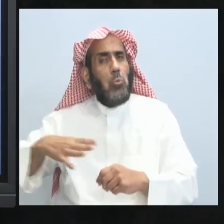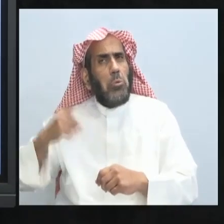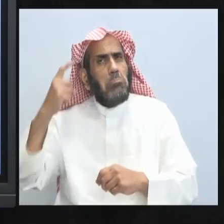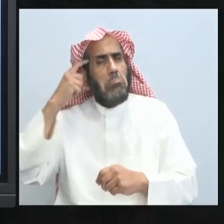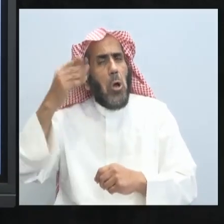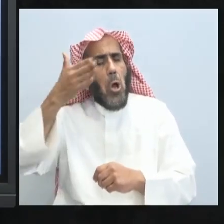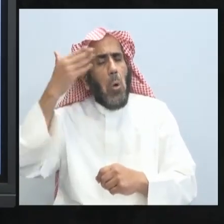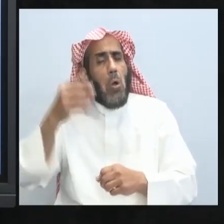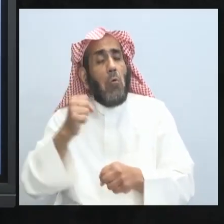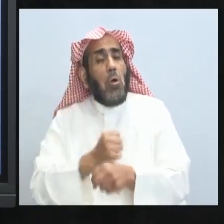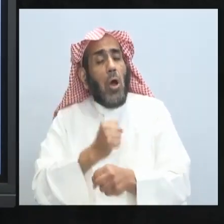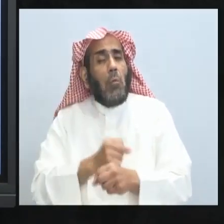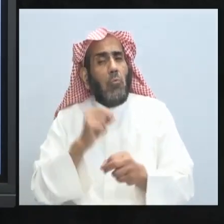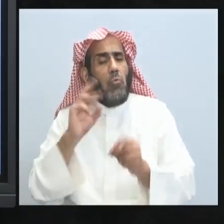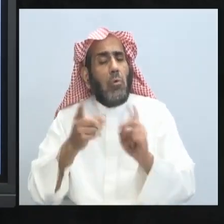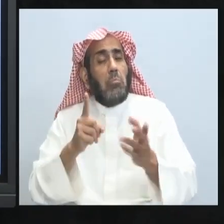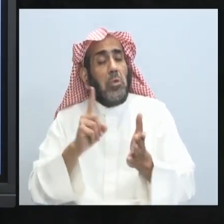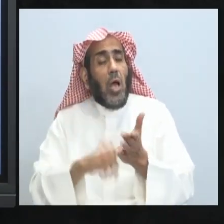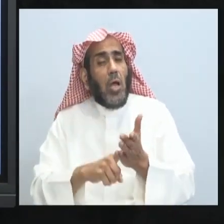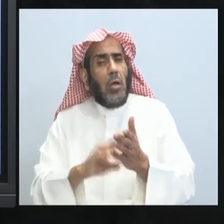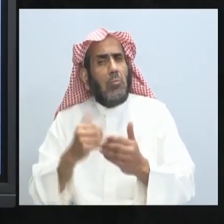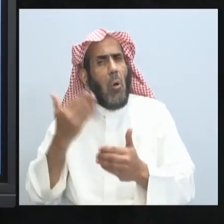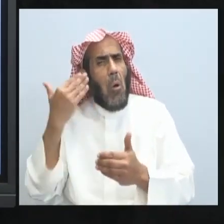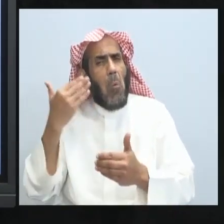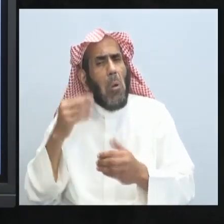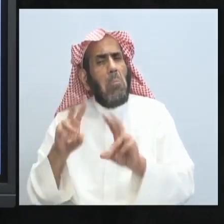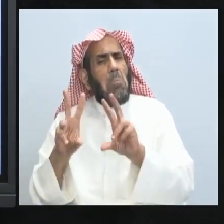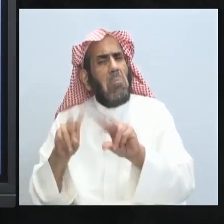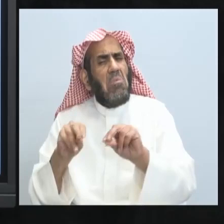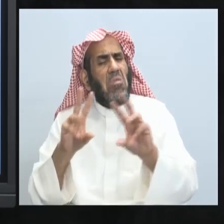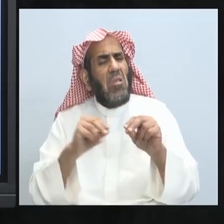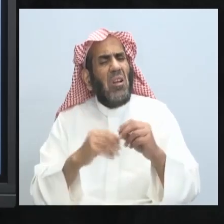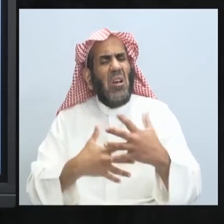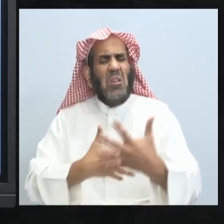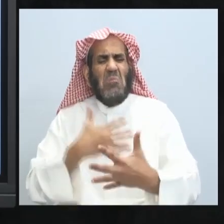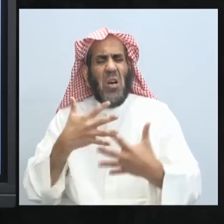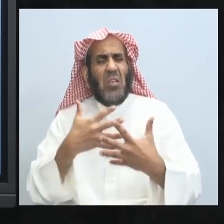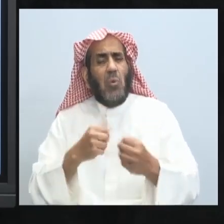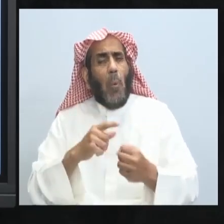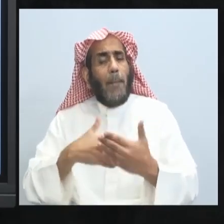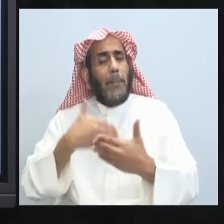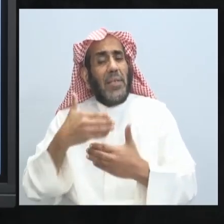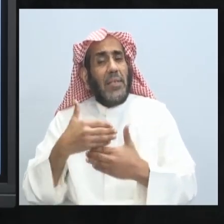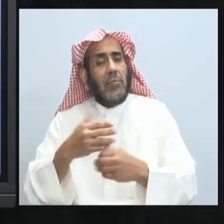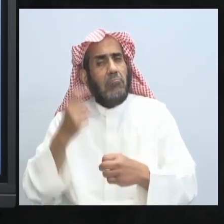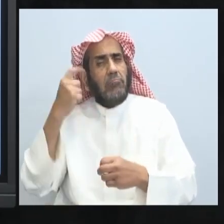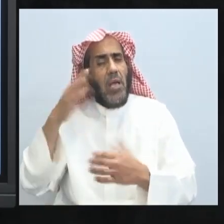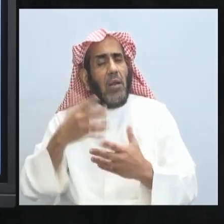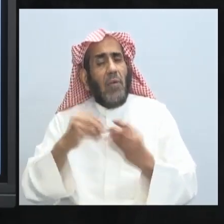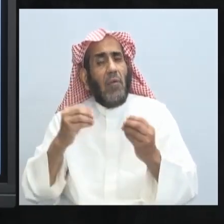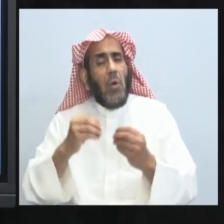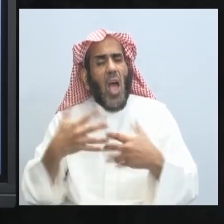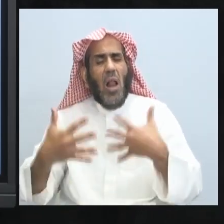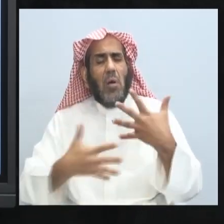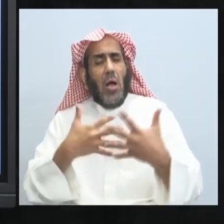اقامه الفعاليات هو بالتاكيد قد يكون تعرض لمواقف ازمات مشاكل وبالتالي يعرف ما هي